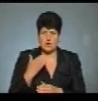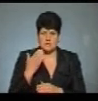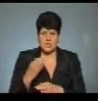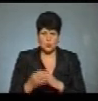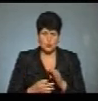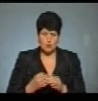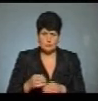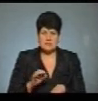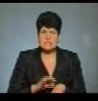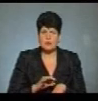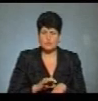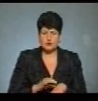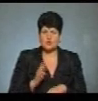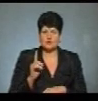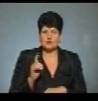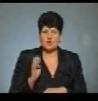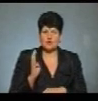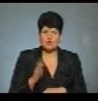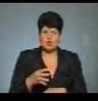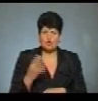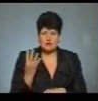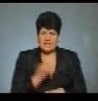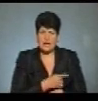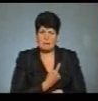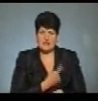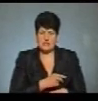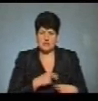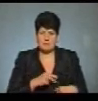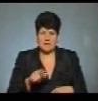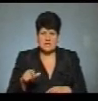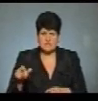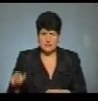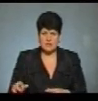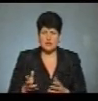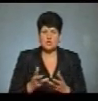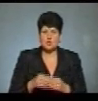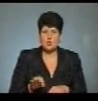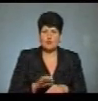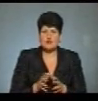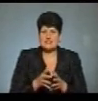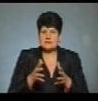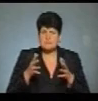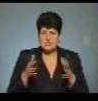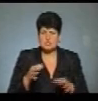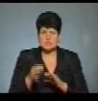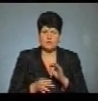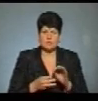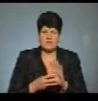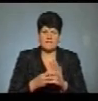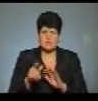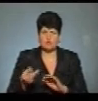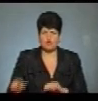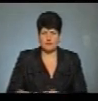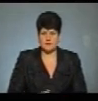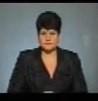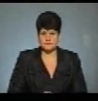Серед захворівших 140 медичних працівників, число хворих збільшилось за добу на 8 чоловік.